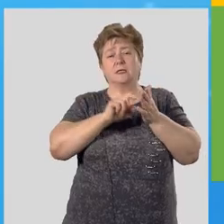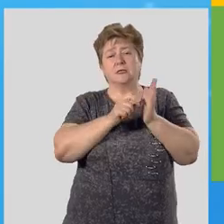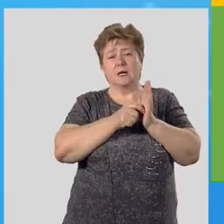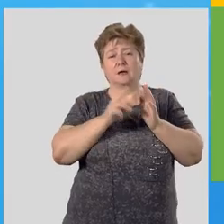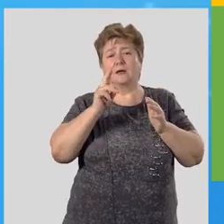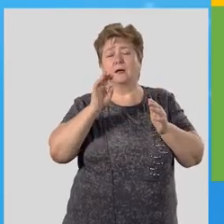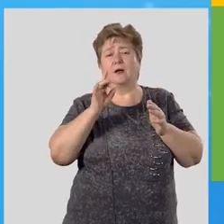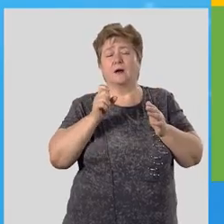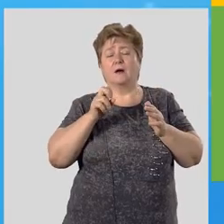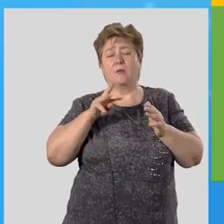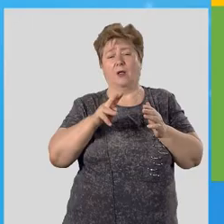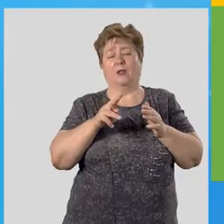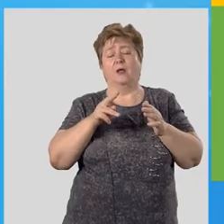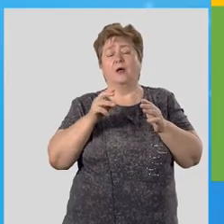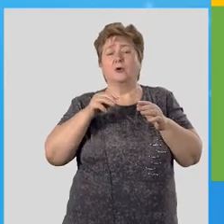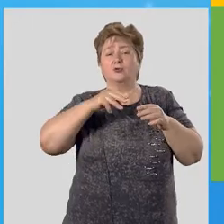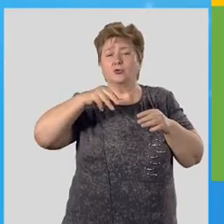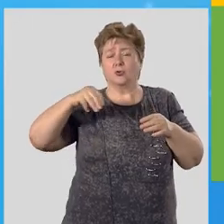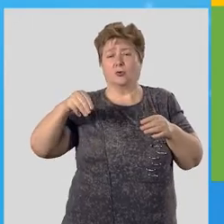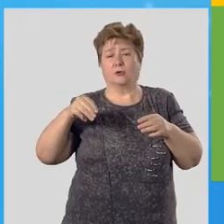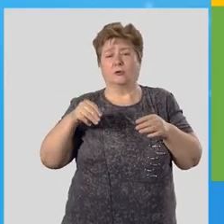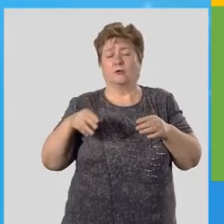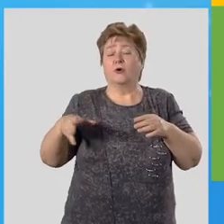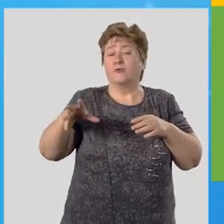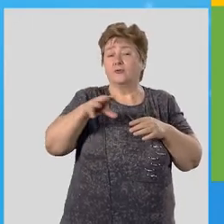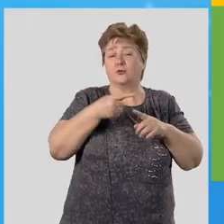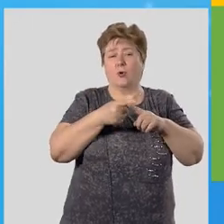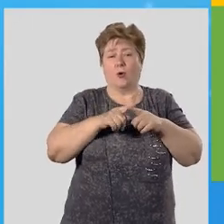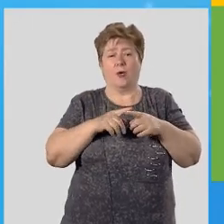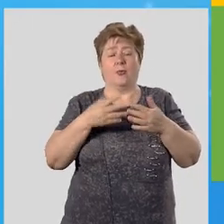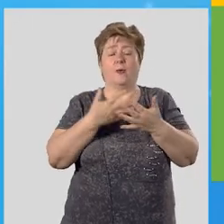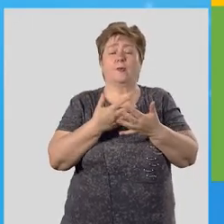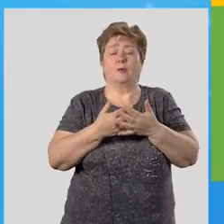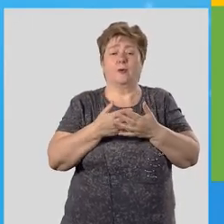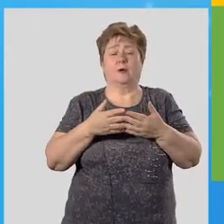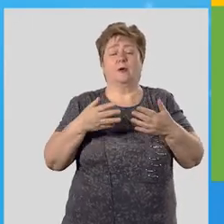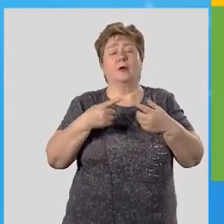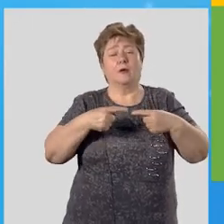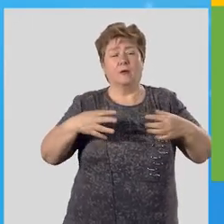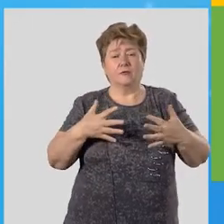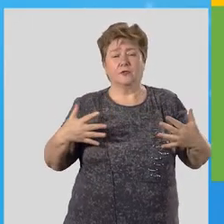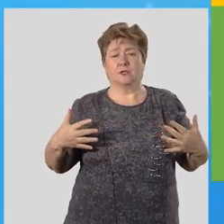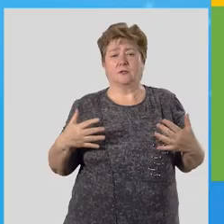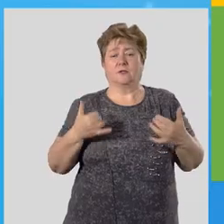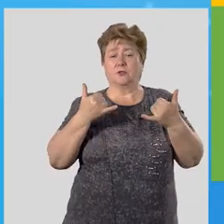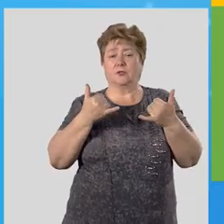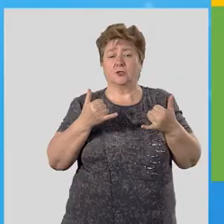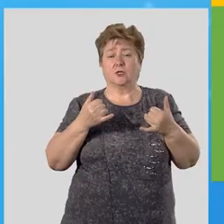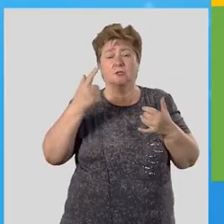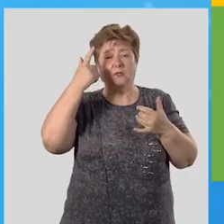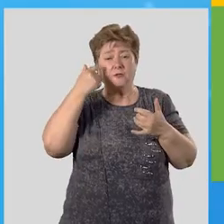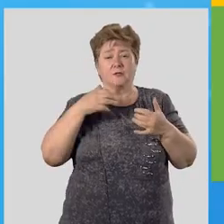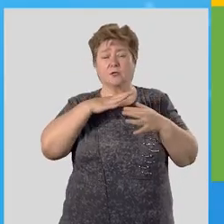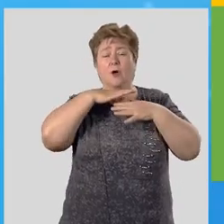сахар, крахмал, поваренная соль – все это примеры веществ. Сейчас их